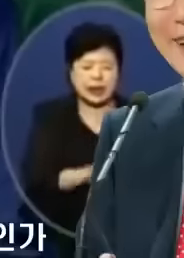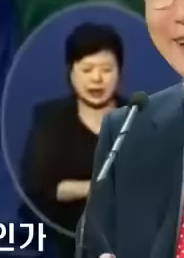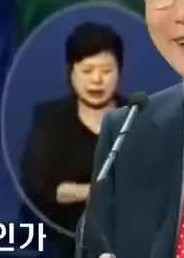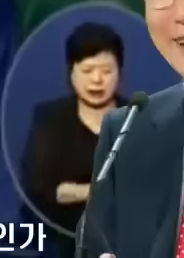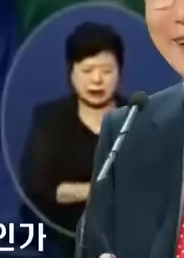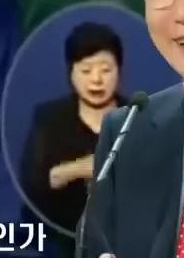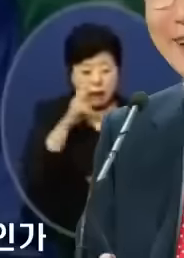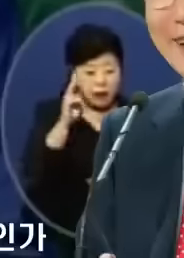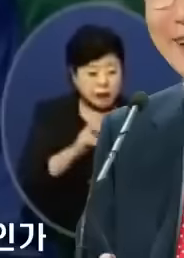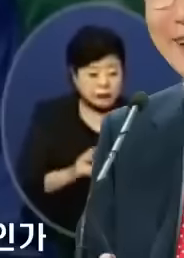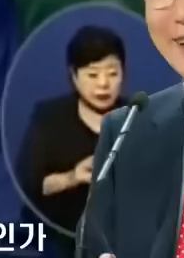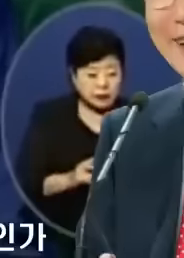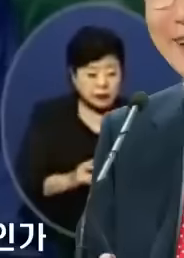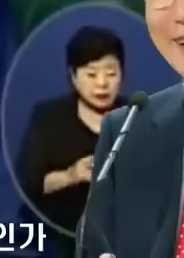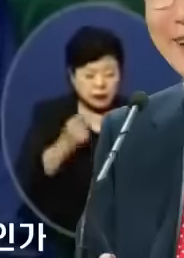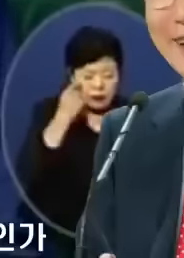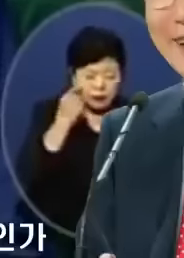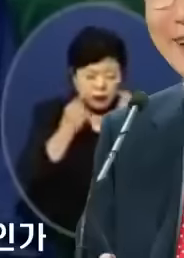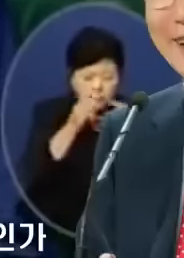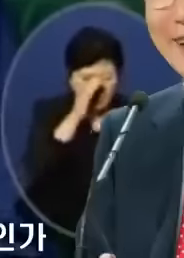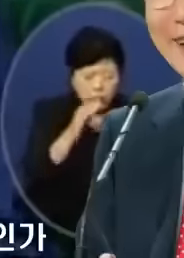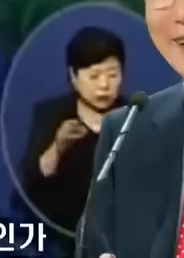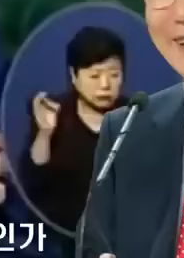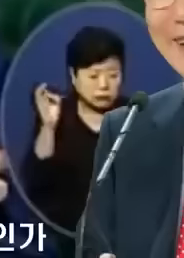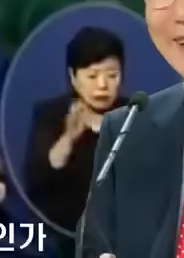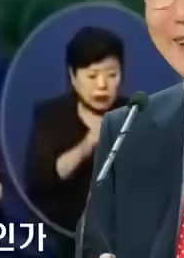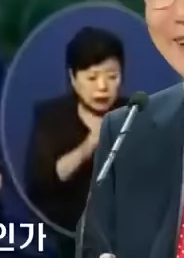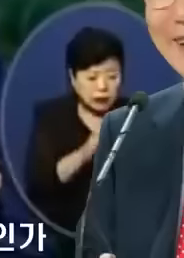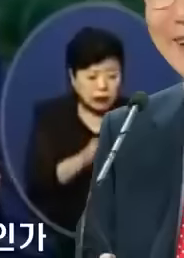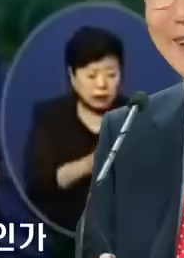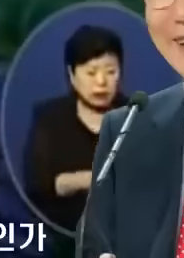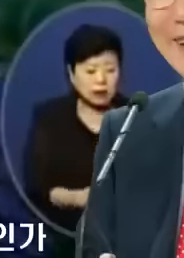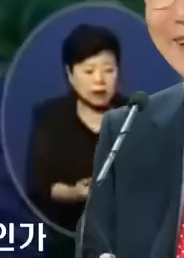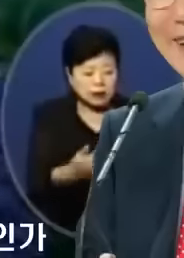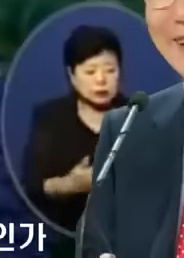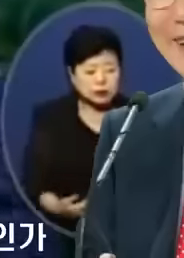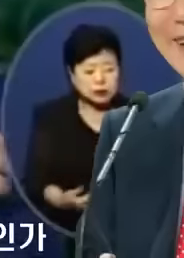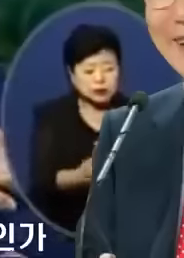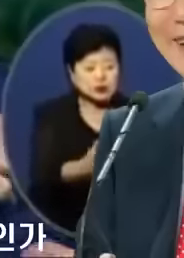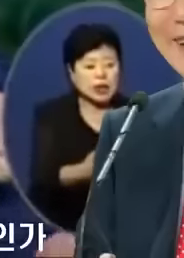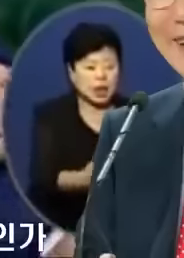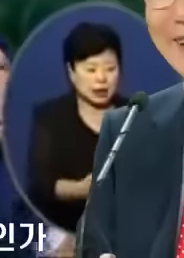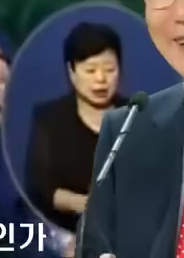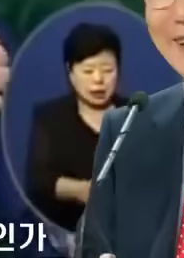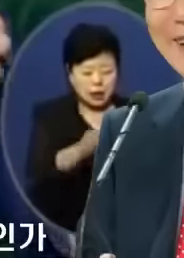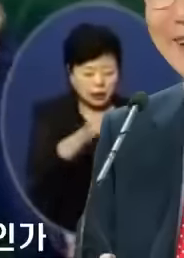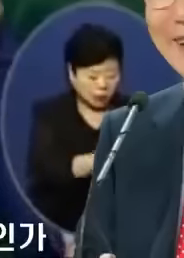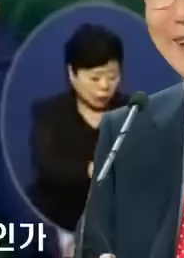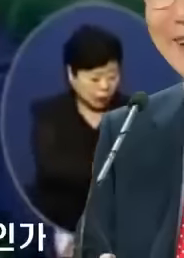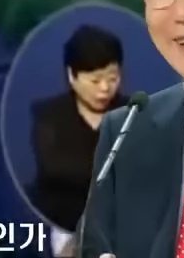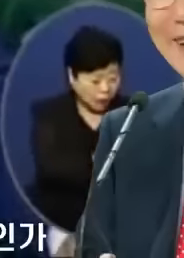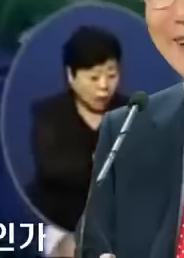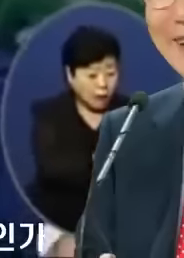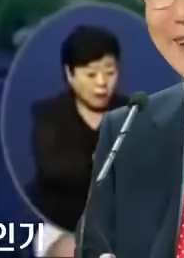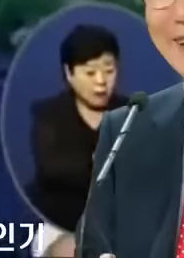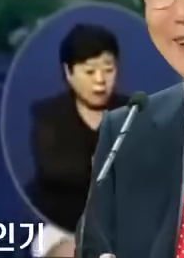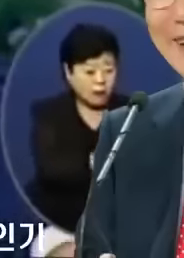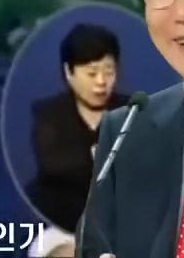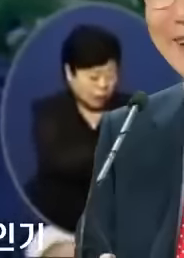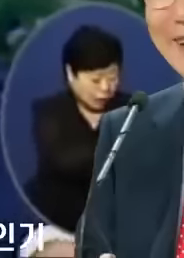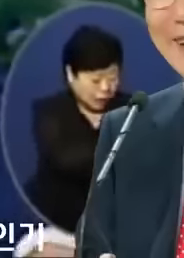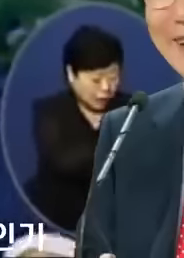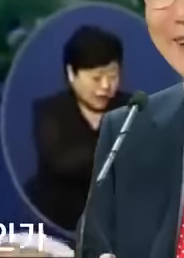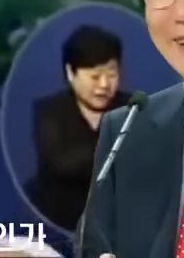천연두가 사라지기 시작했습니다. 우두를 맞아요. 여러분도 옷을 이렇게 걷어보면 여기에 흠점이